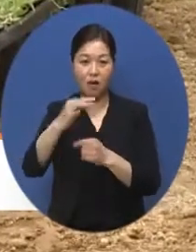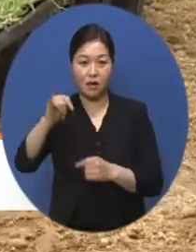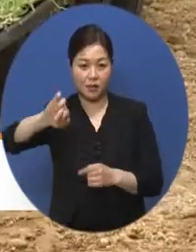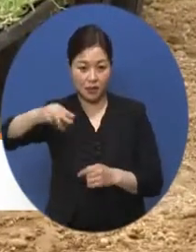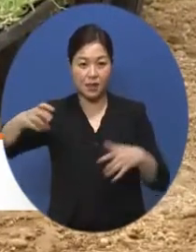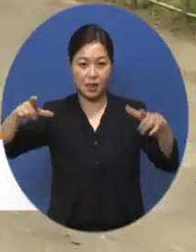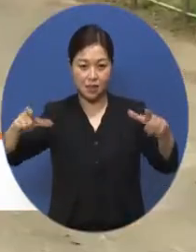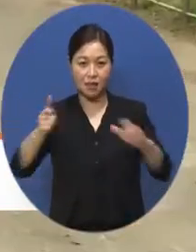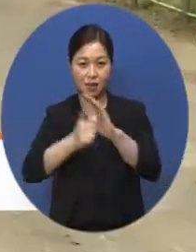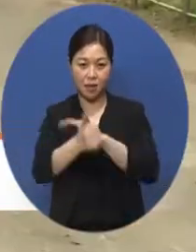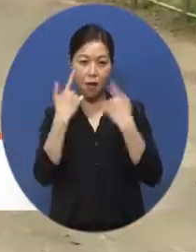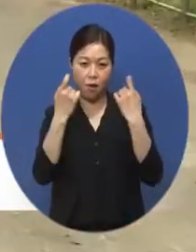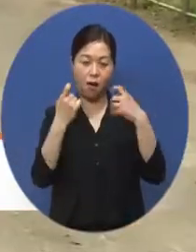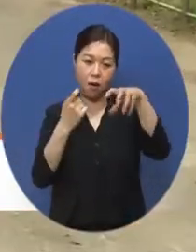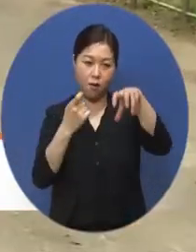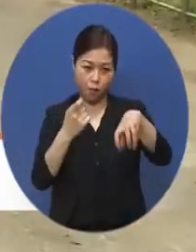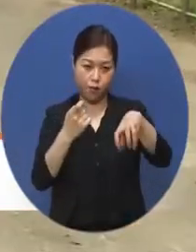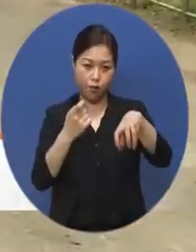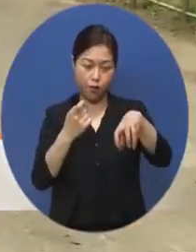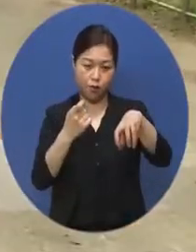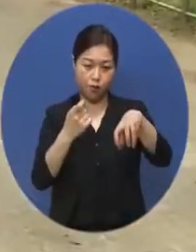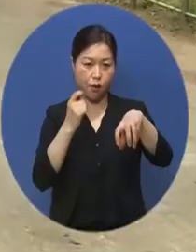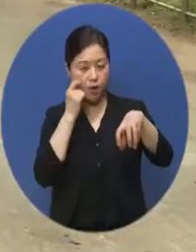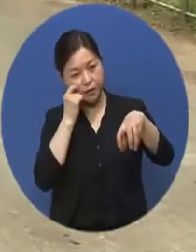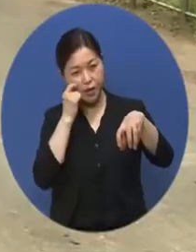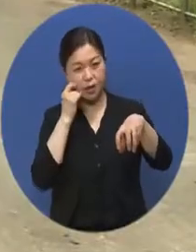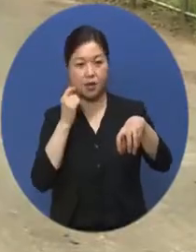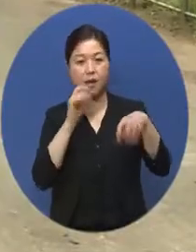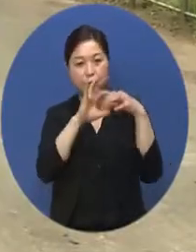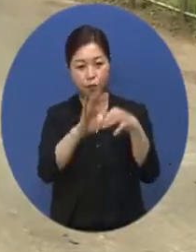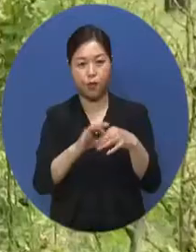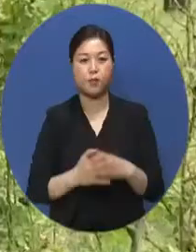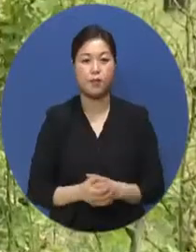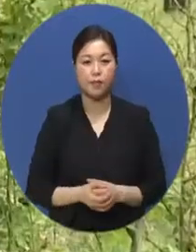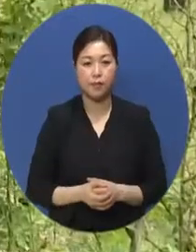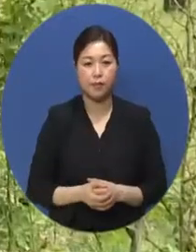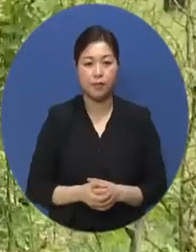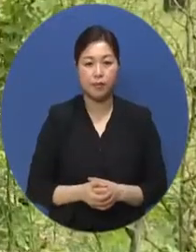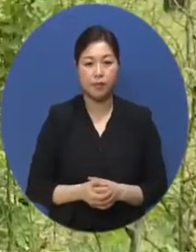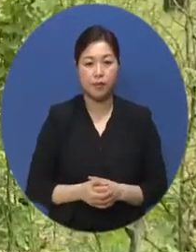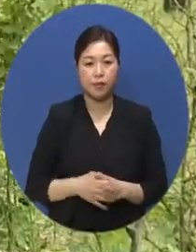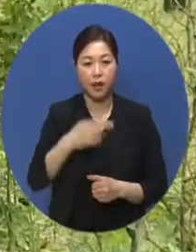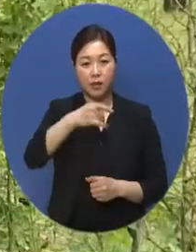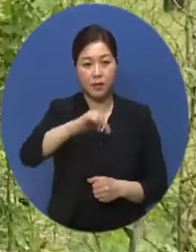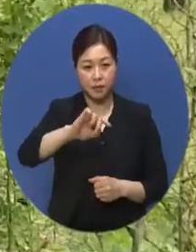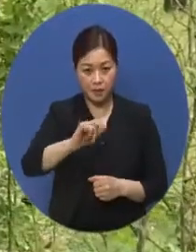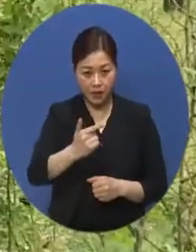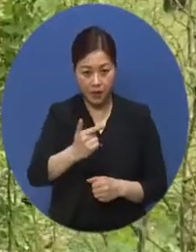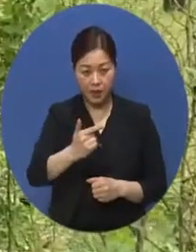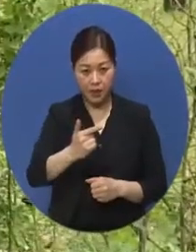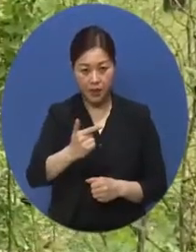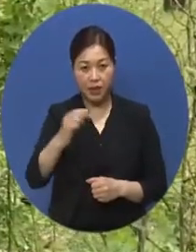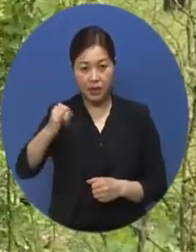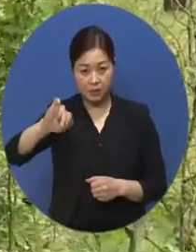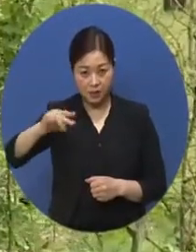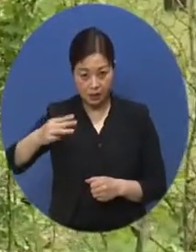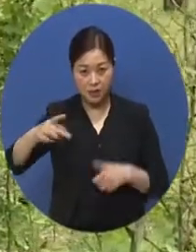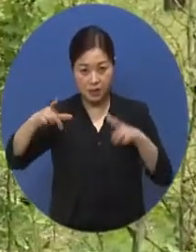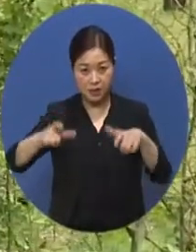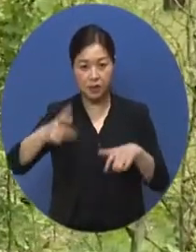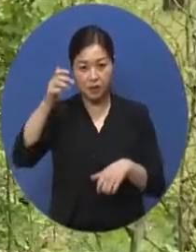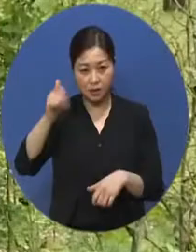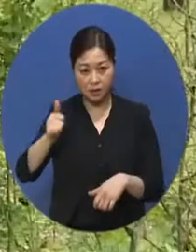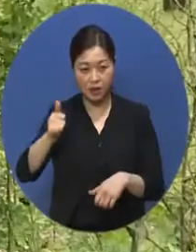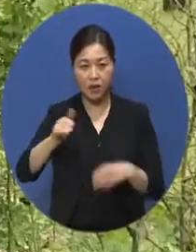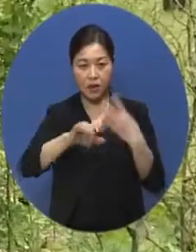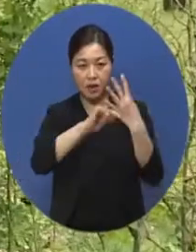국민관광지 로서 명성을 이어가고 있습니다 신 민 임실군 술은 지난 22일 3 상대를 찾아